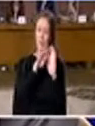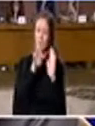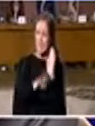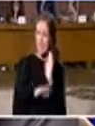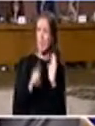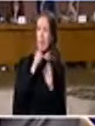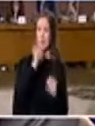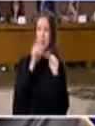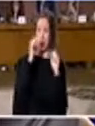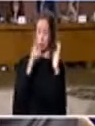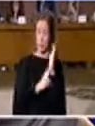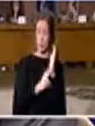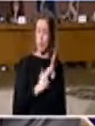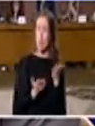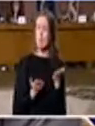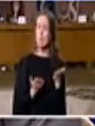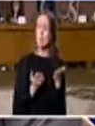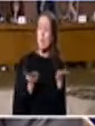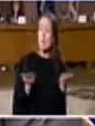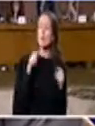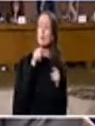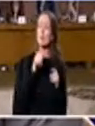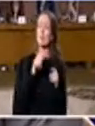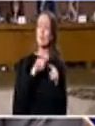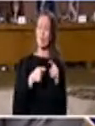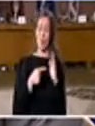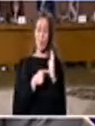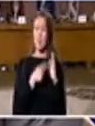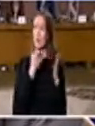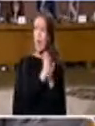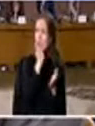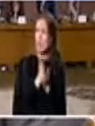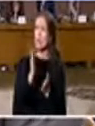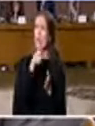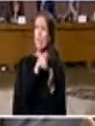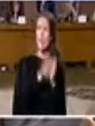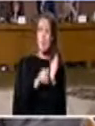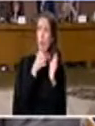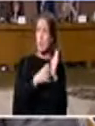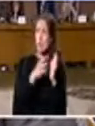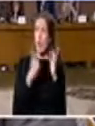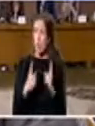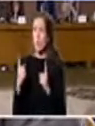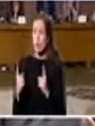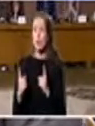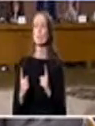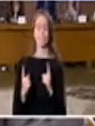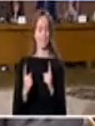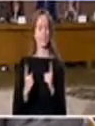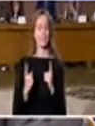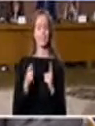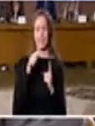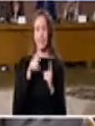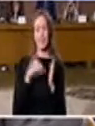prava. Međutim, činjenica da slučajevi diskriminacije dalje postoje ukazuje na to da se njome